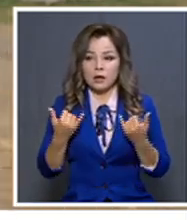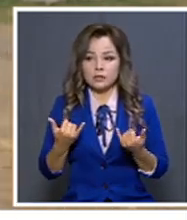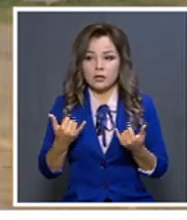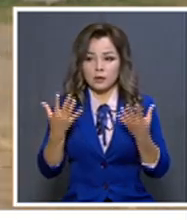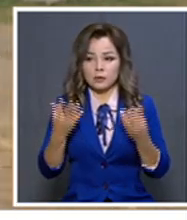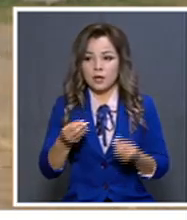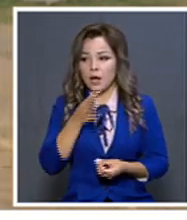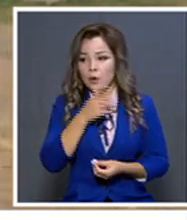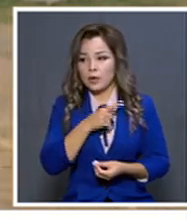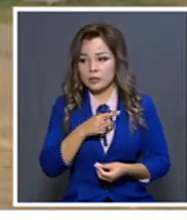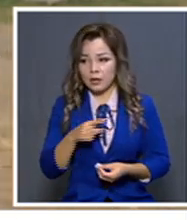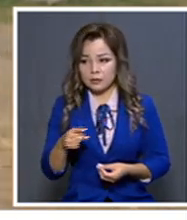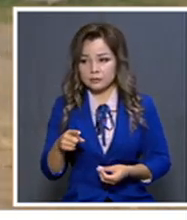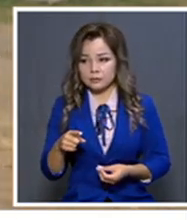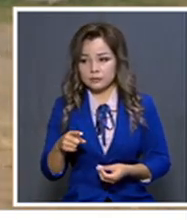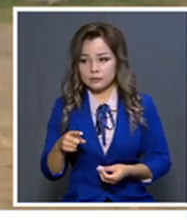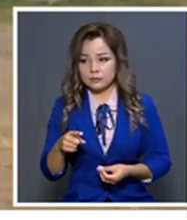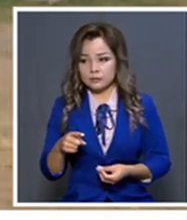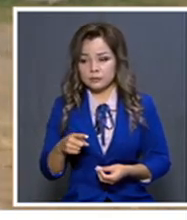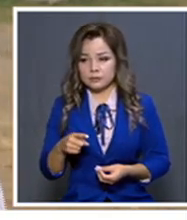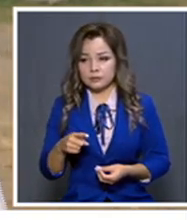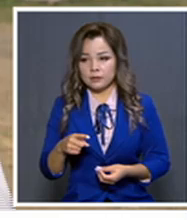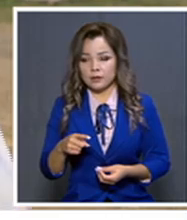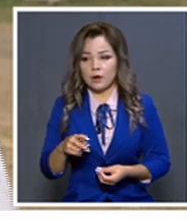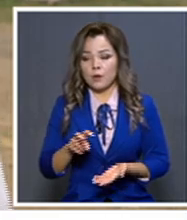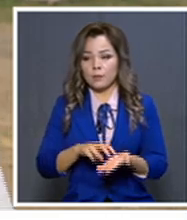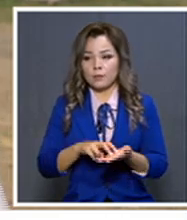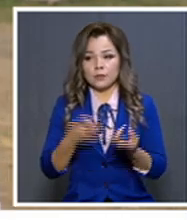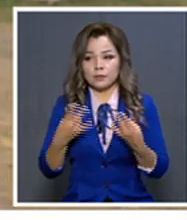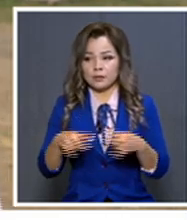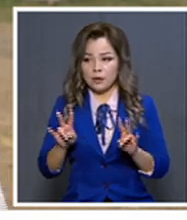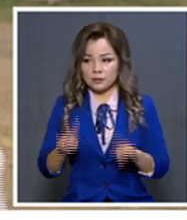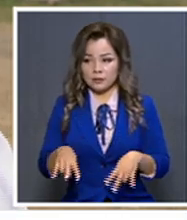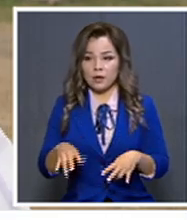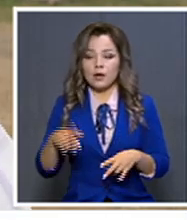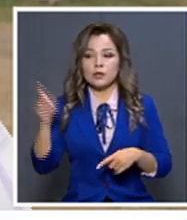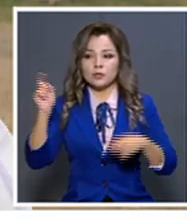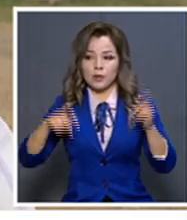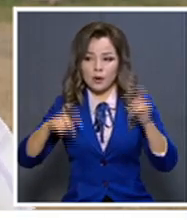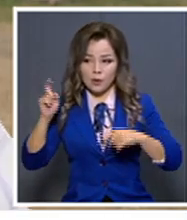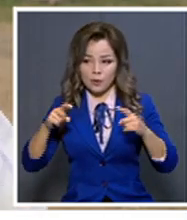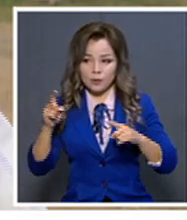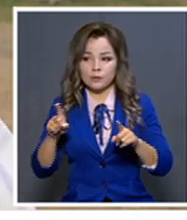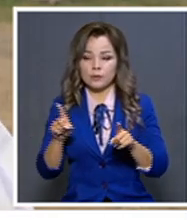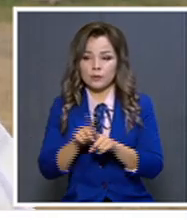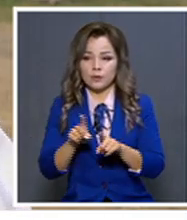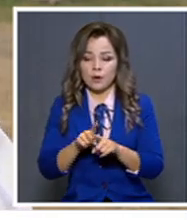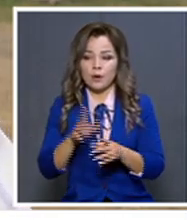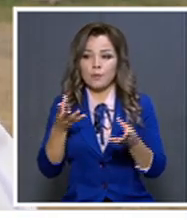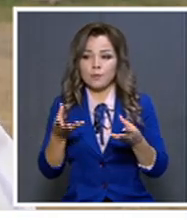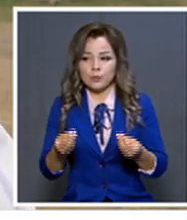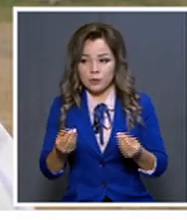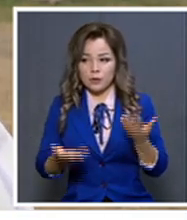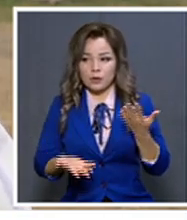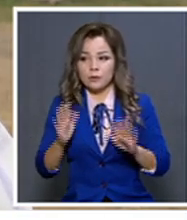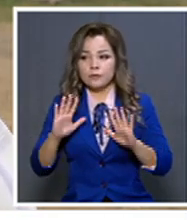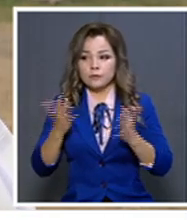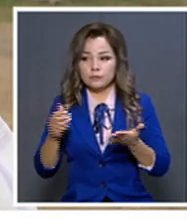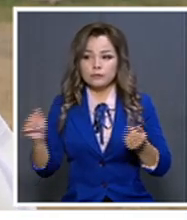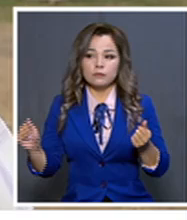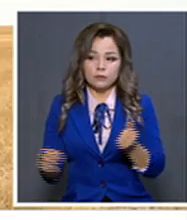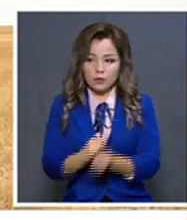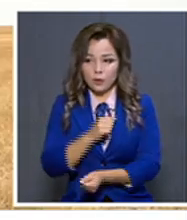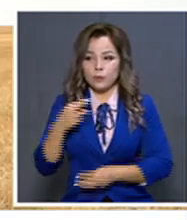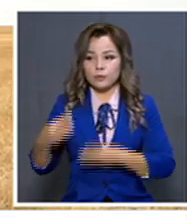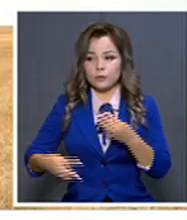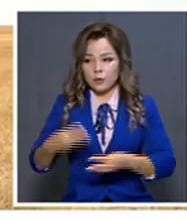Қазіргі уақытта біз қорықпаймыз, жаңбыр болсын. Астық су болса да кептіріп жинап